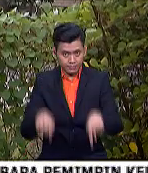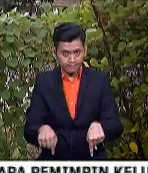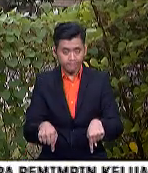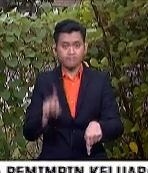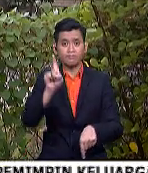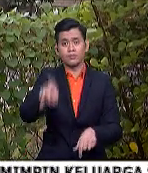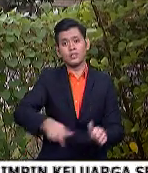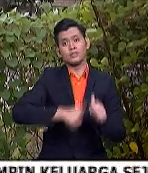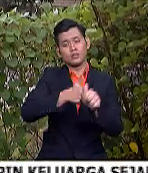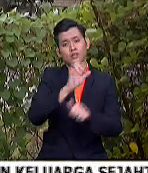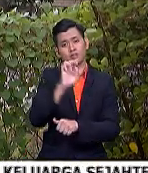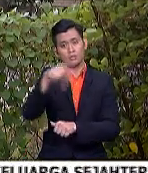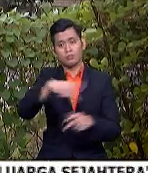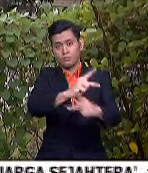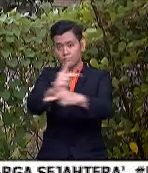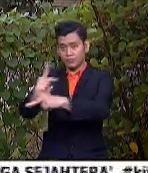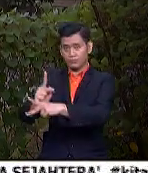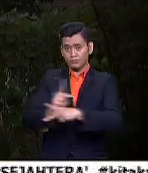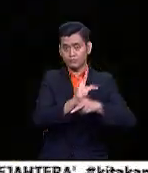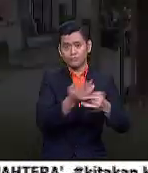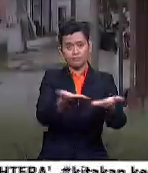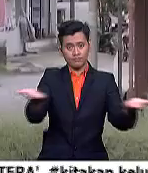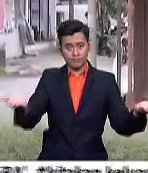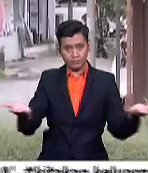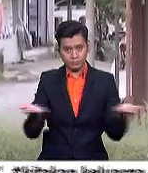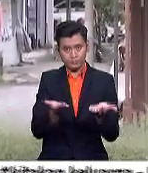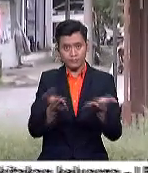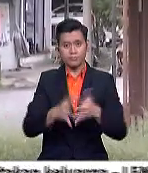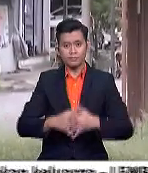SOP. Lindung diri, lindung semua.